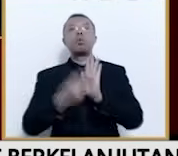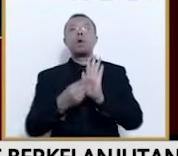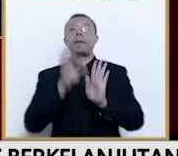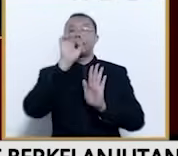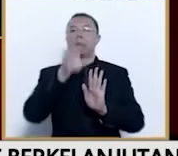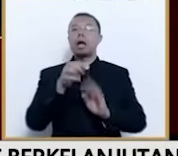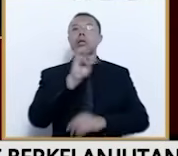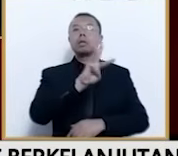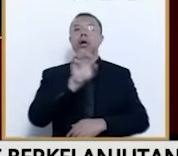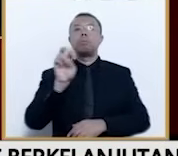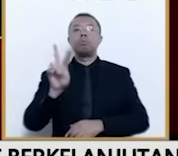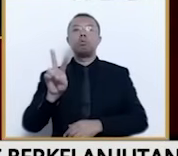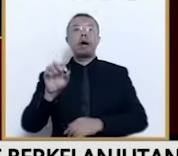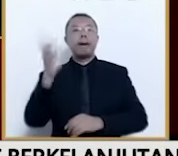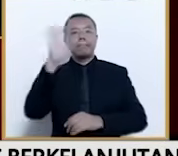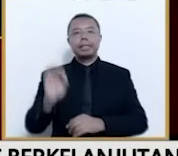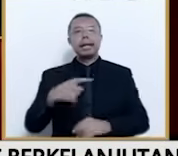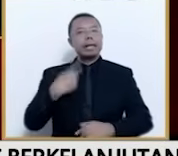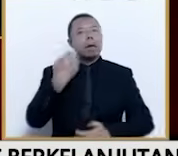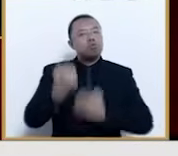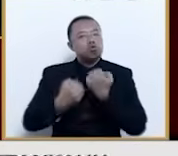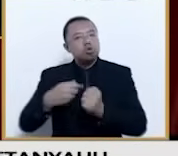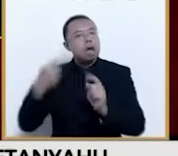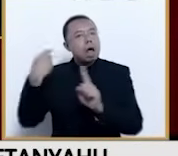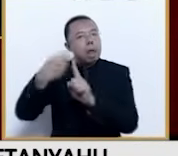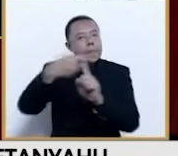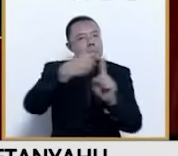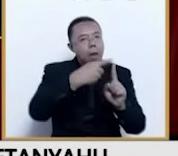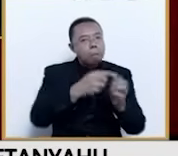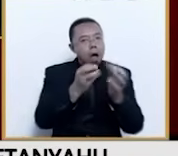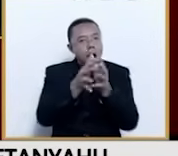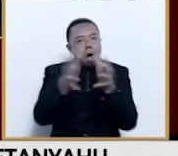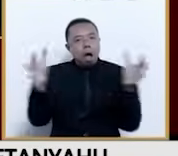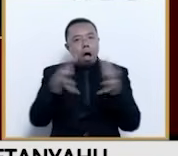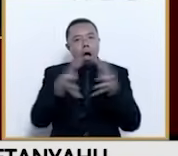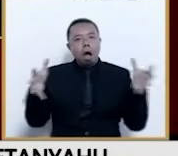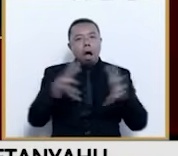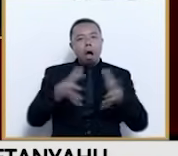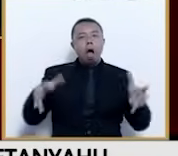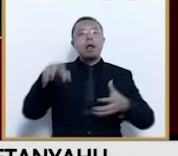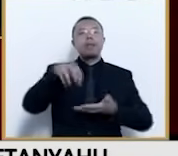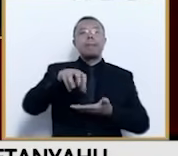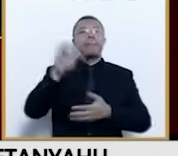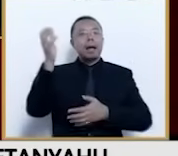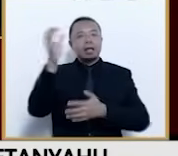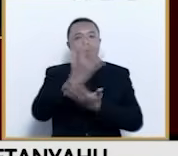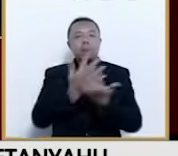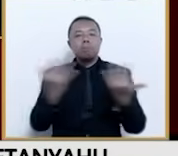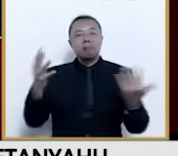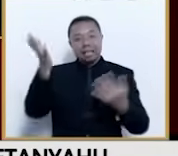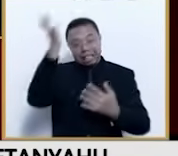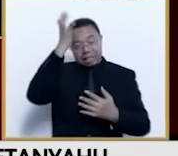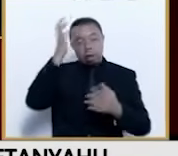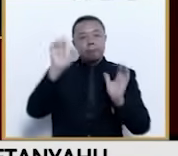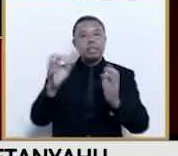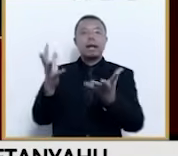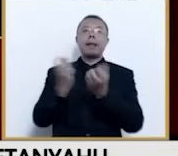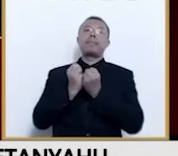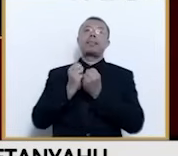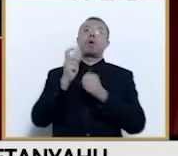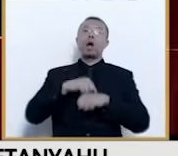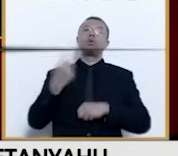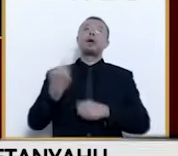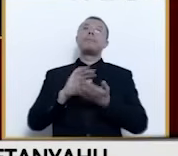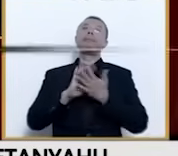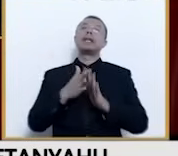30%. Kami akan berusaha semaksimal mungkin agar ruang terbuka hijau ini bisa diraih dalam era kalau